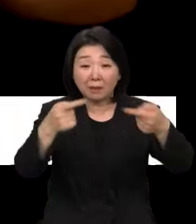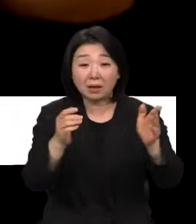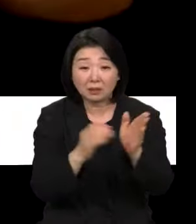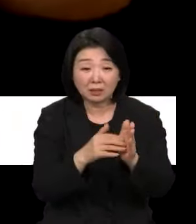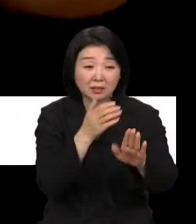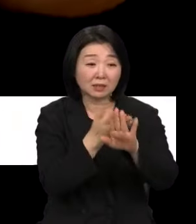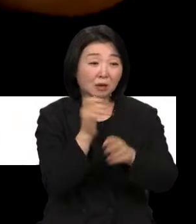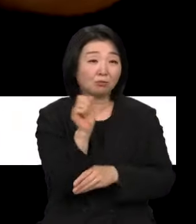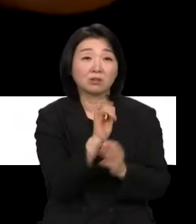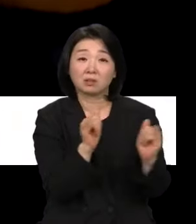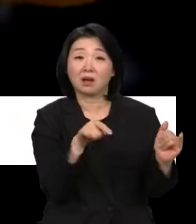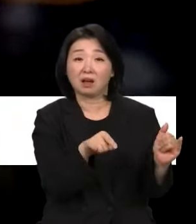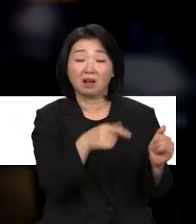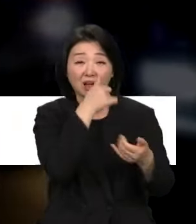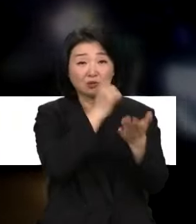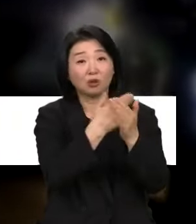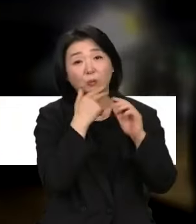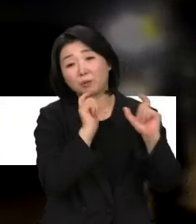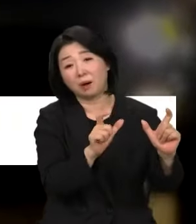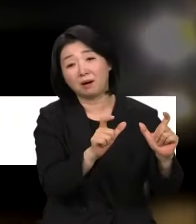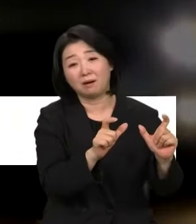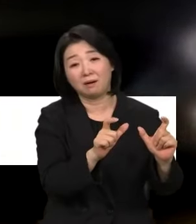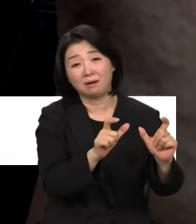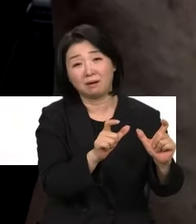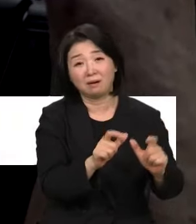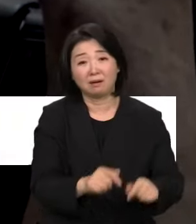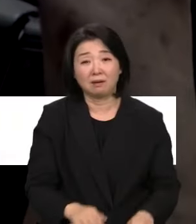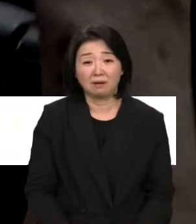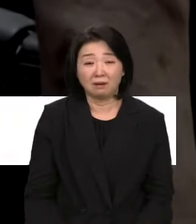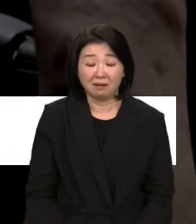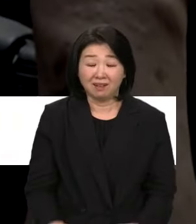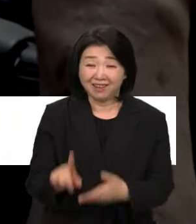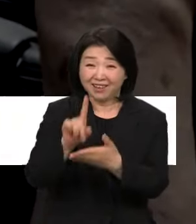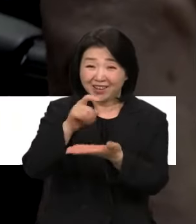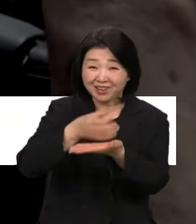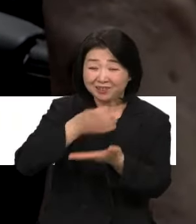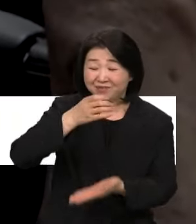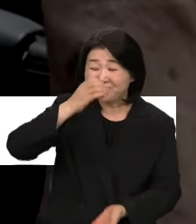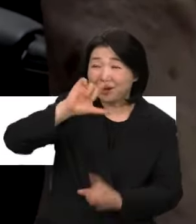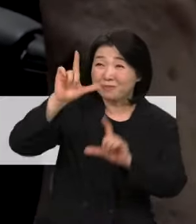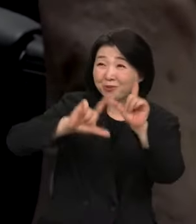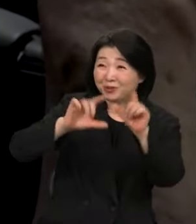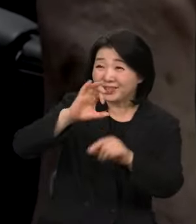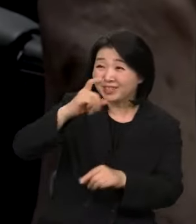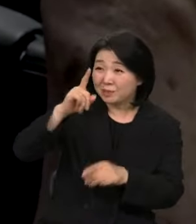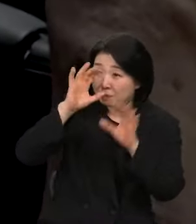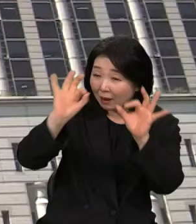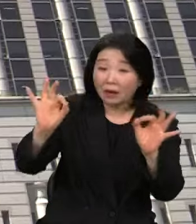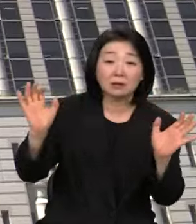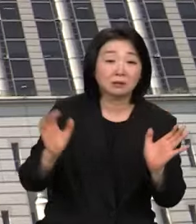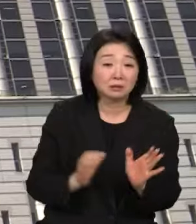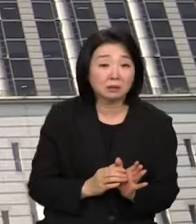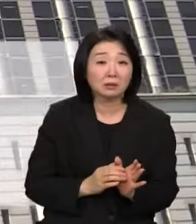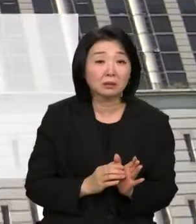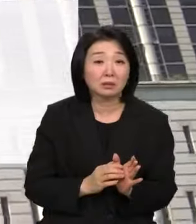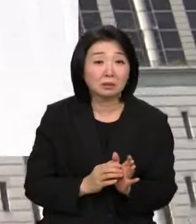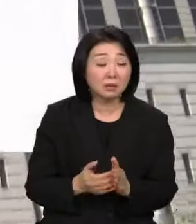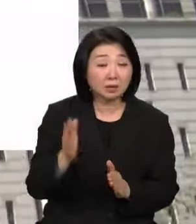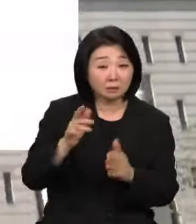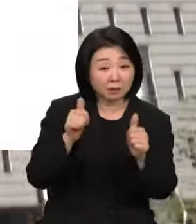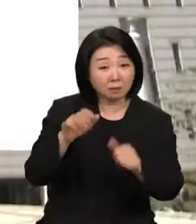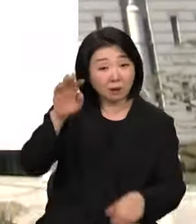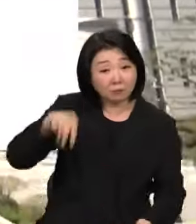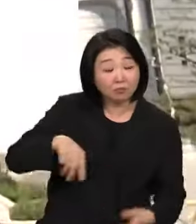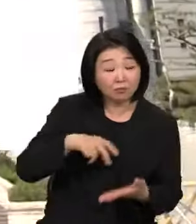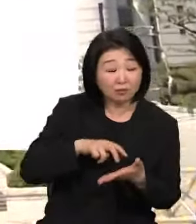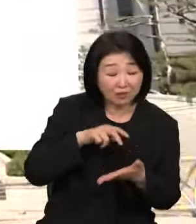또다른 운전자도 무죄가 선고됐습니다을 는 모습도 CCTV 찍혔습니다 하지만 재판부는